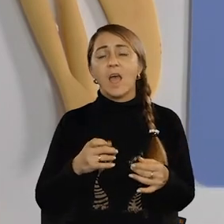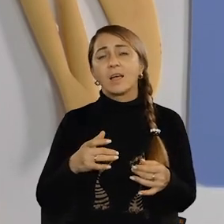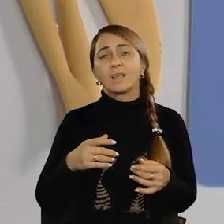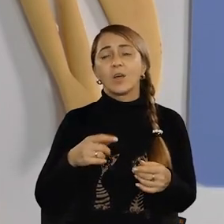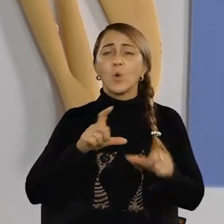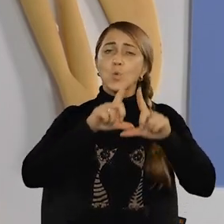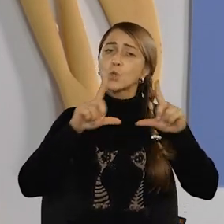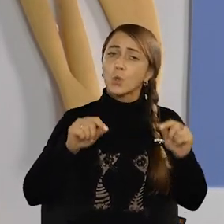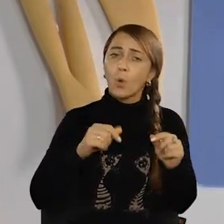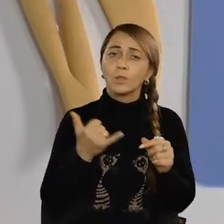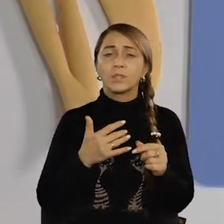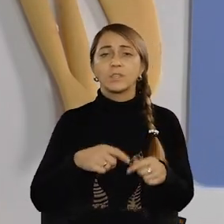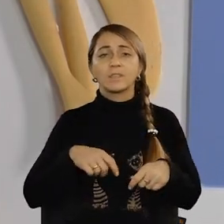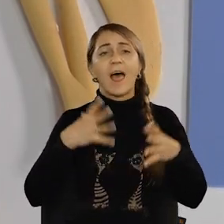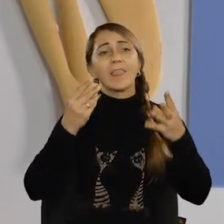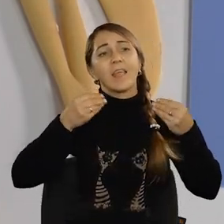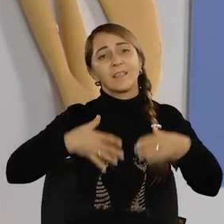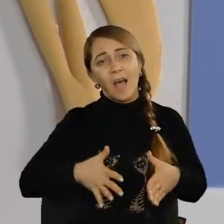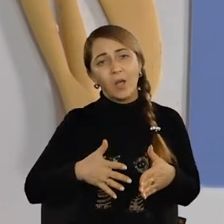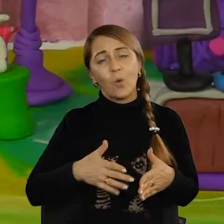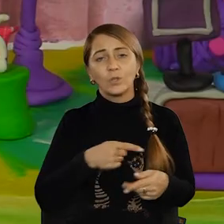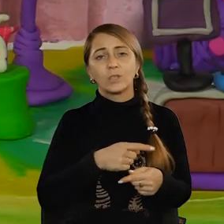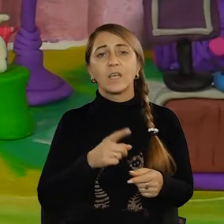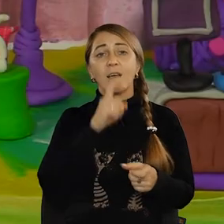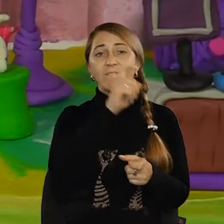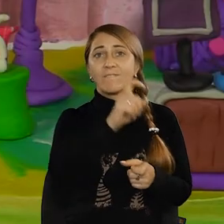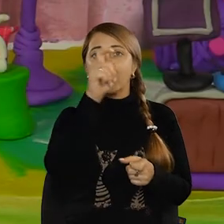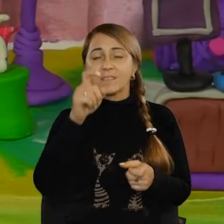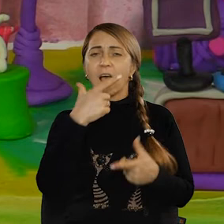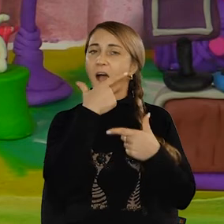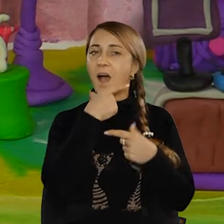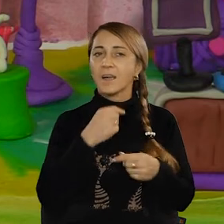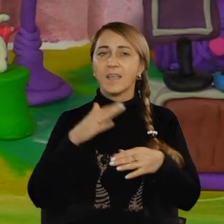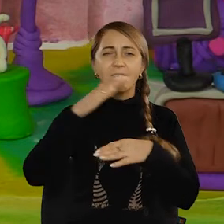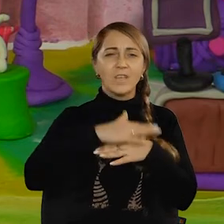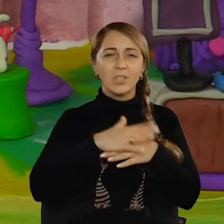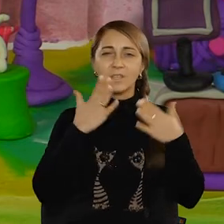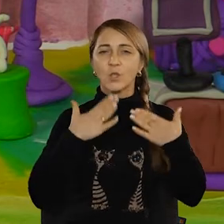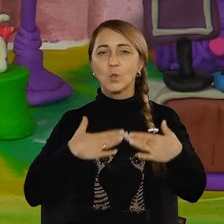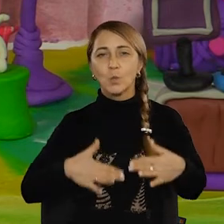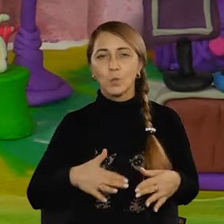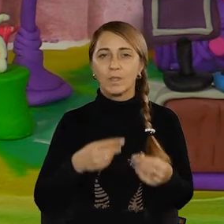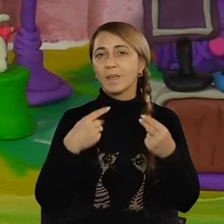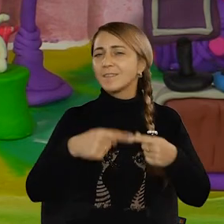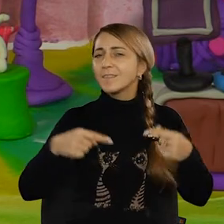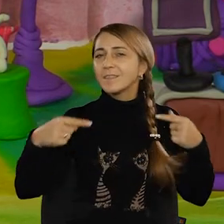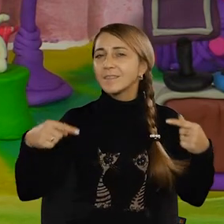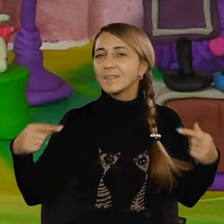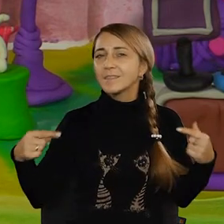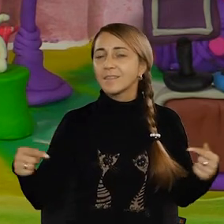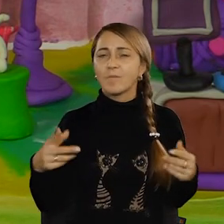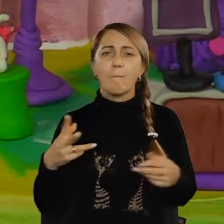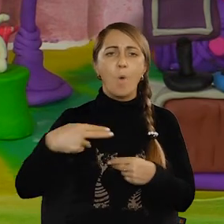у школу чи на день народження. На вішаках висіли гарні вечірні сукні